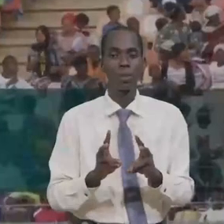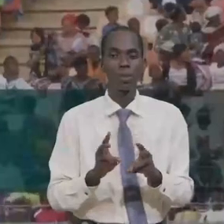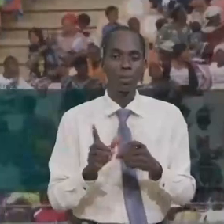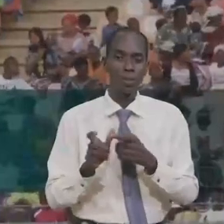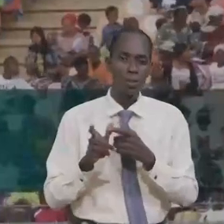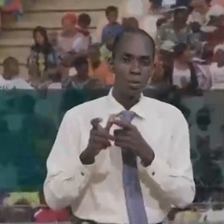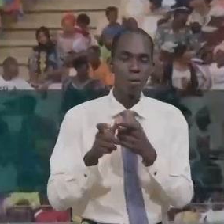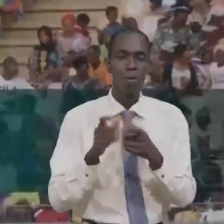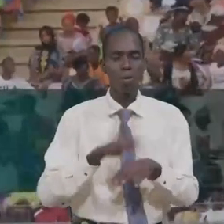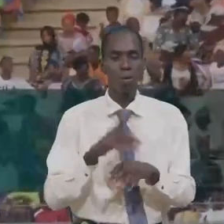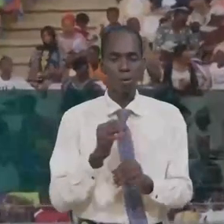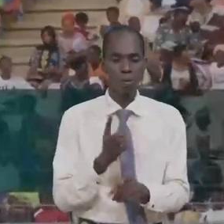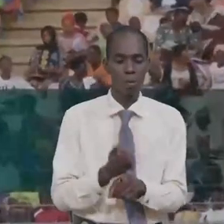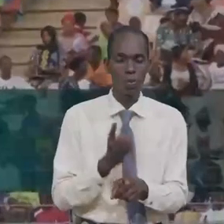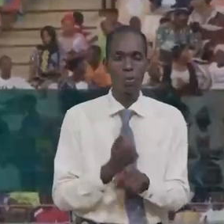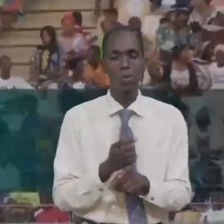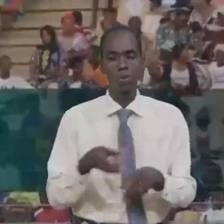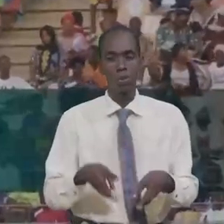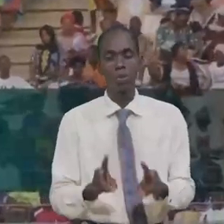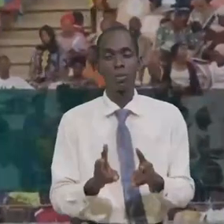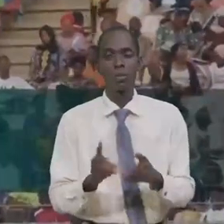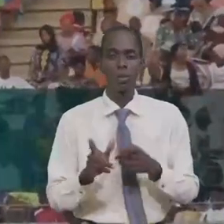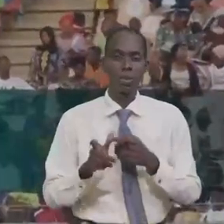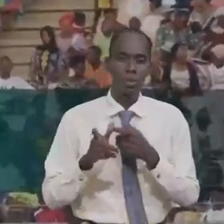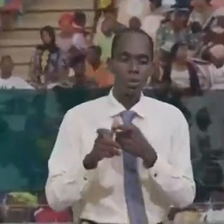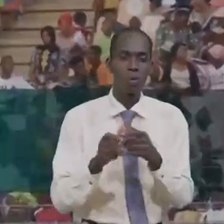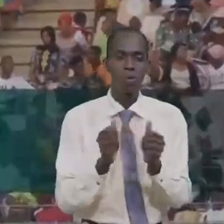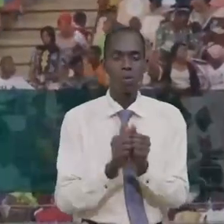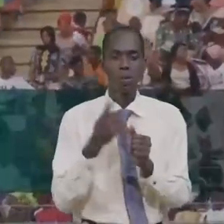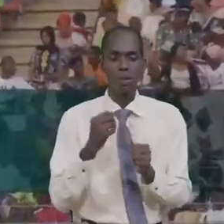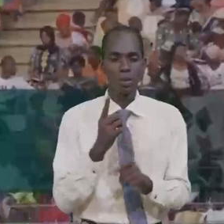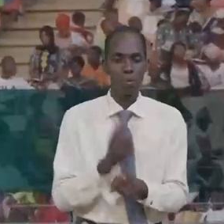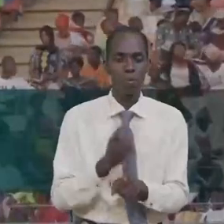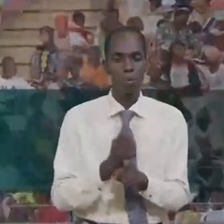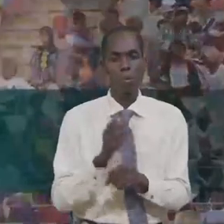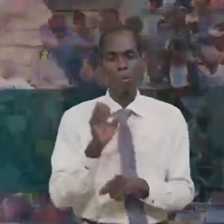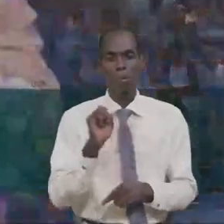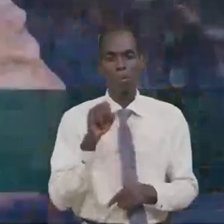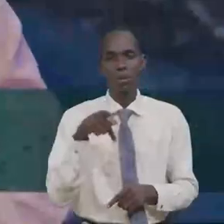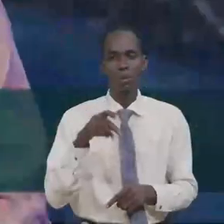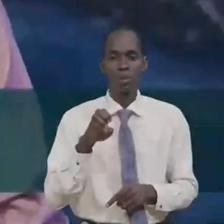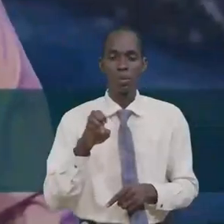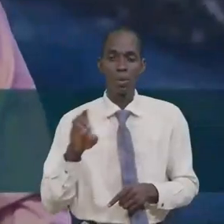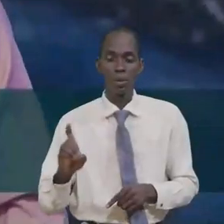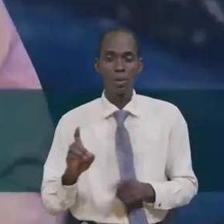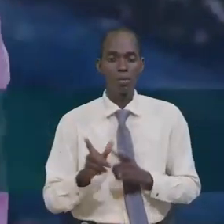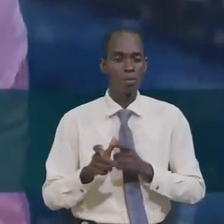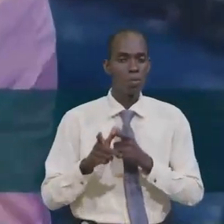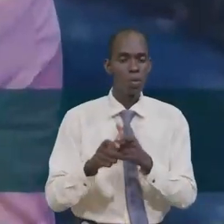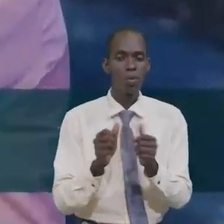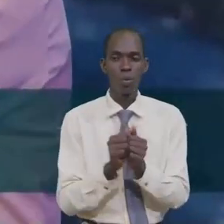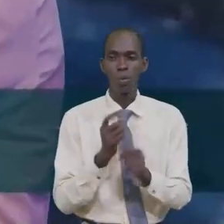bon senti avec la bonne vitesse et courez avec la bonne connaissance